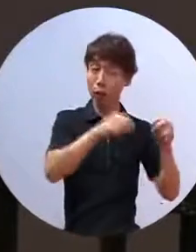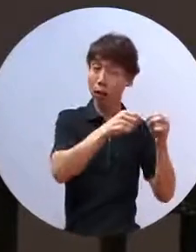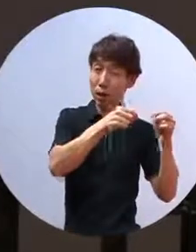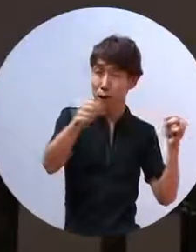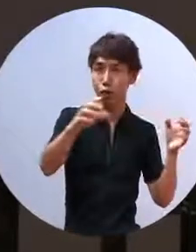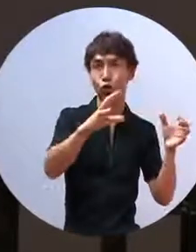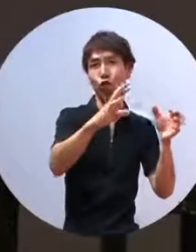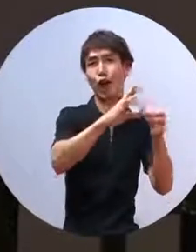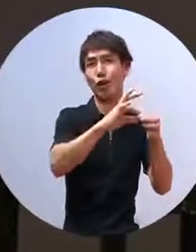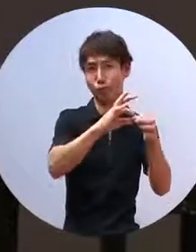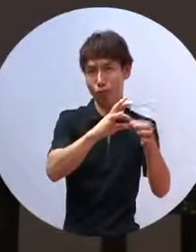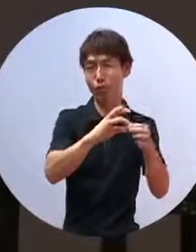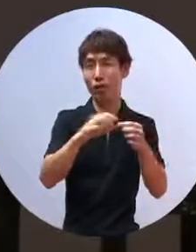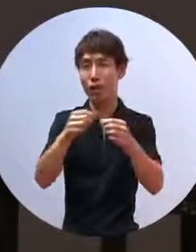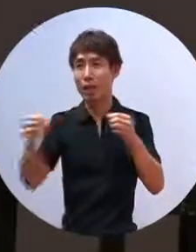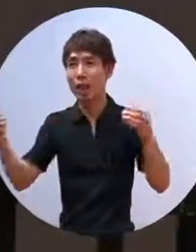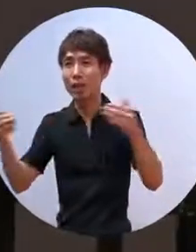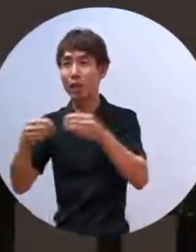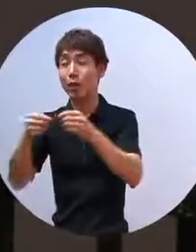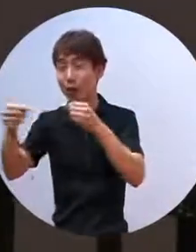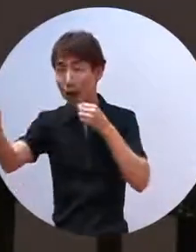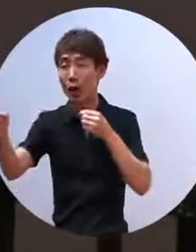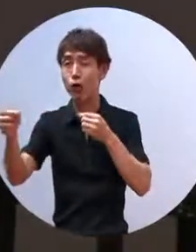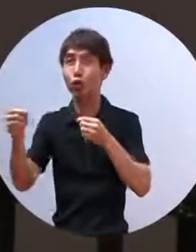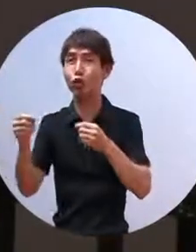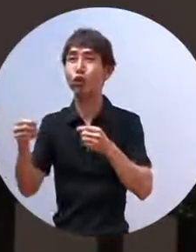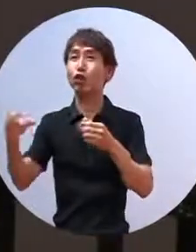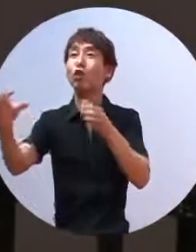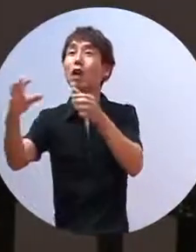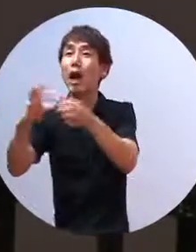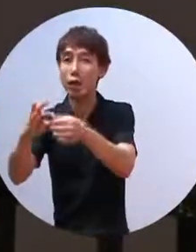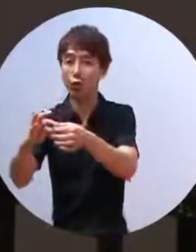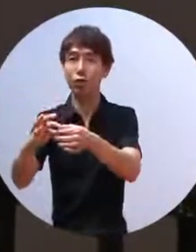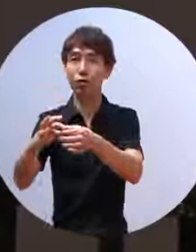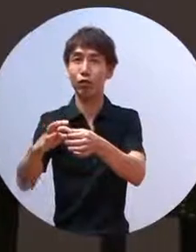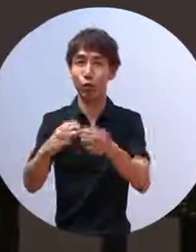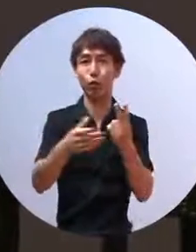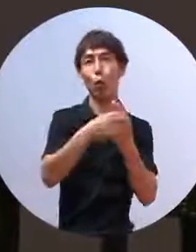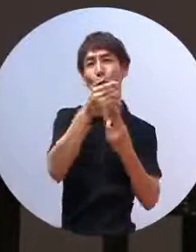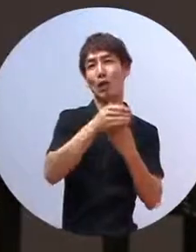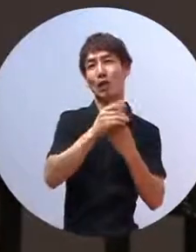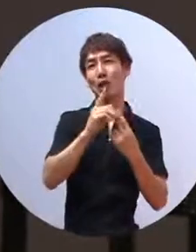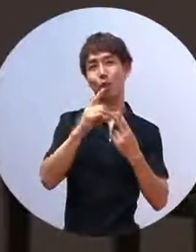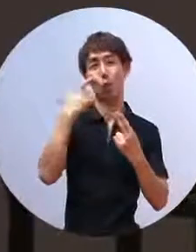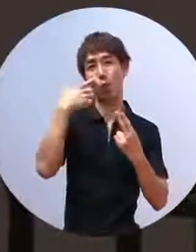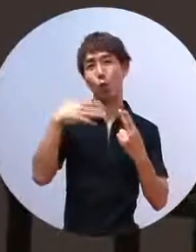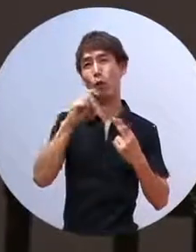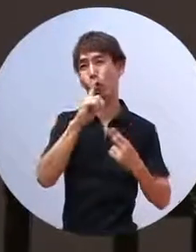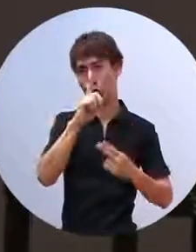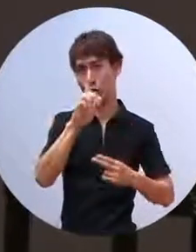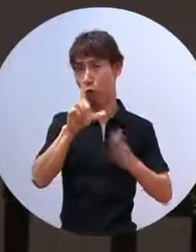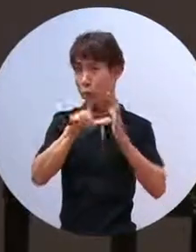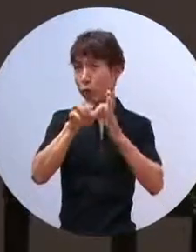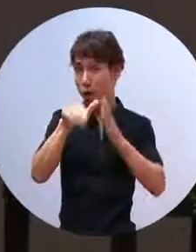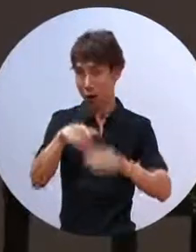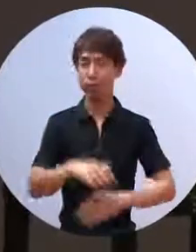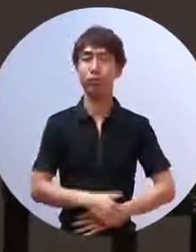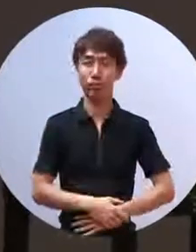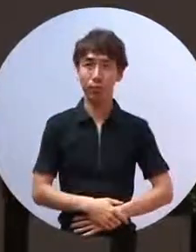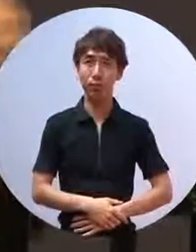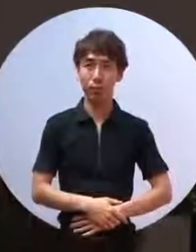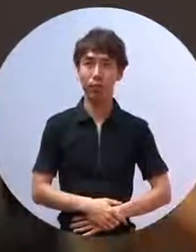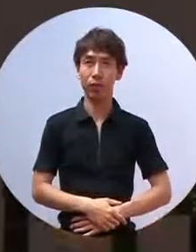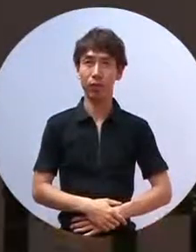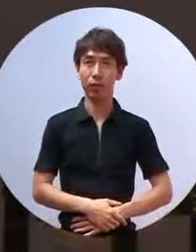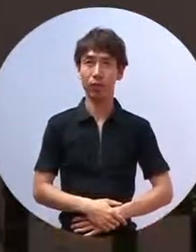伝えると長く伝えるのコンビかなとか言ったりとするんですけど、実際広く世代を